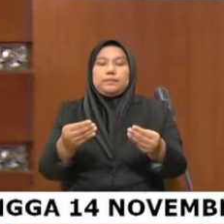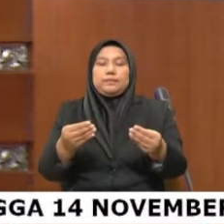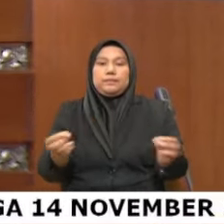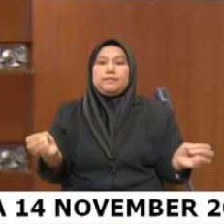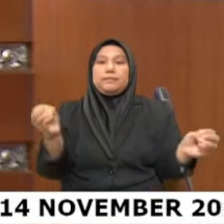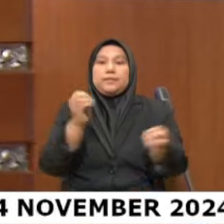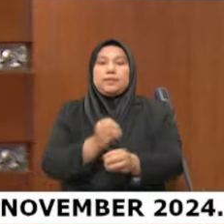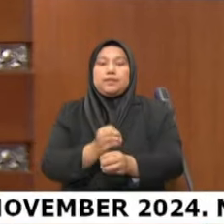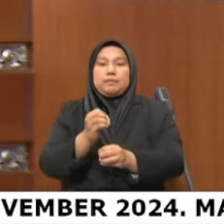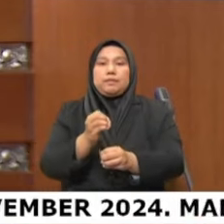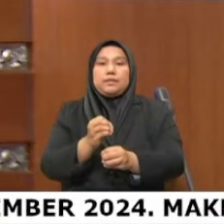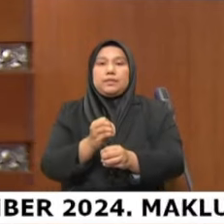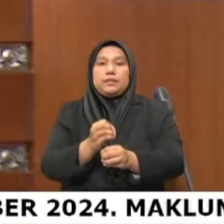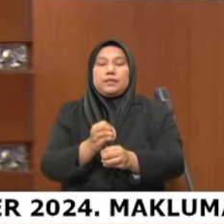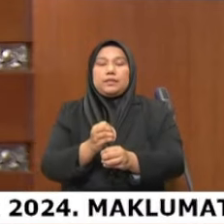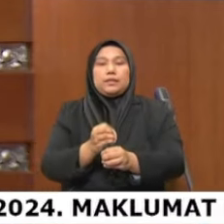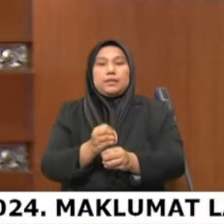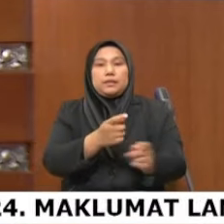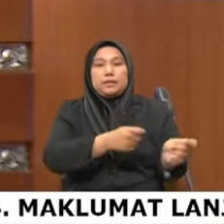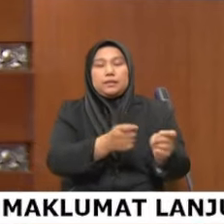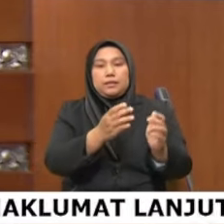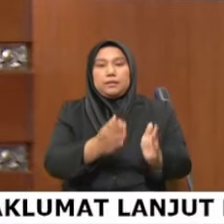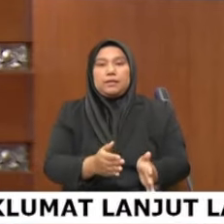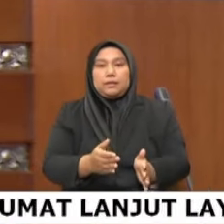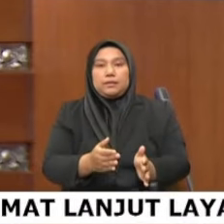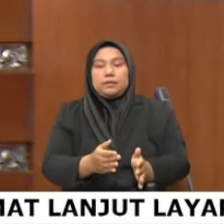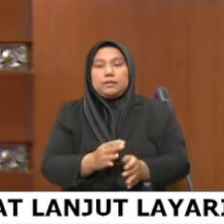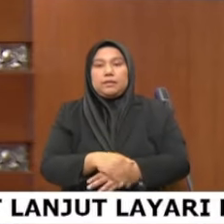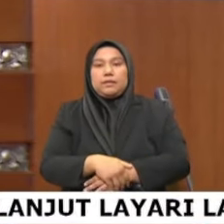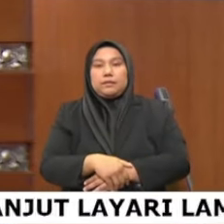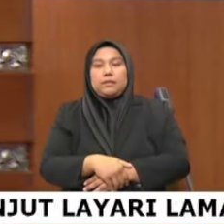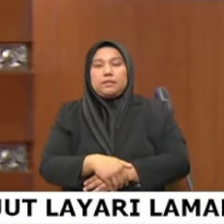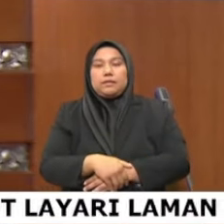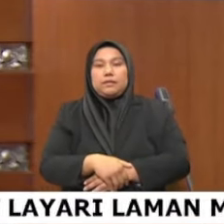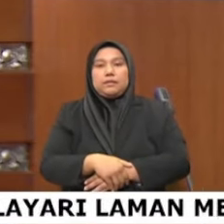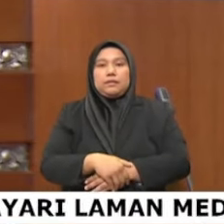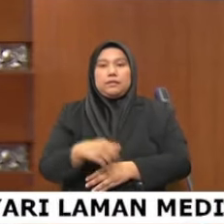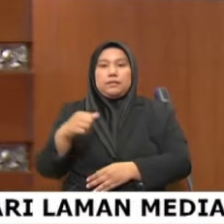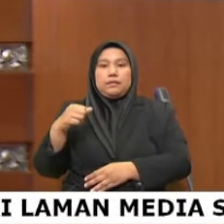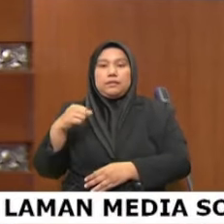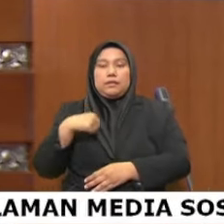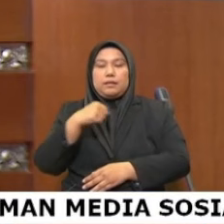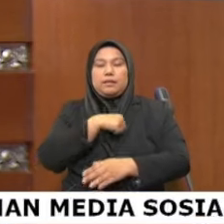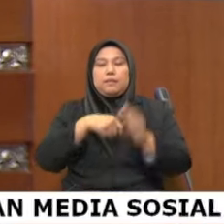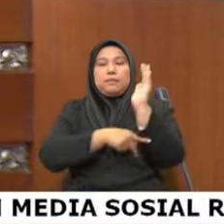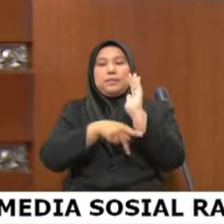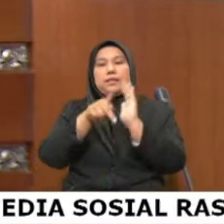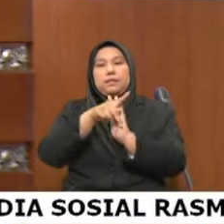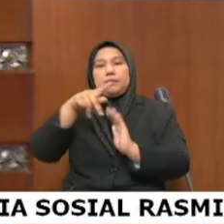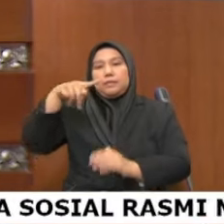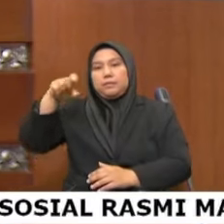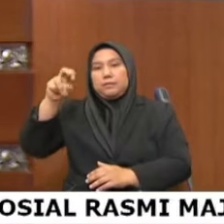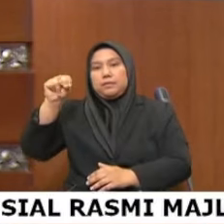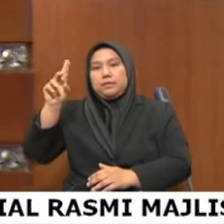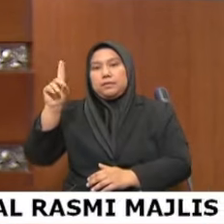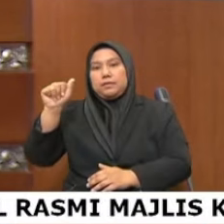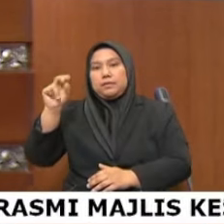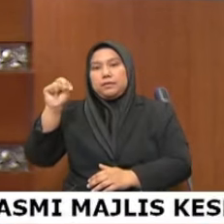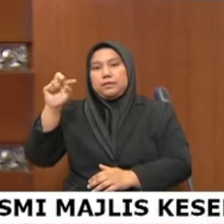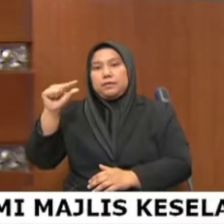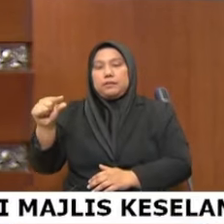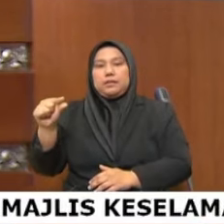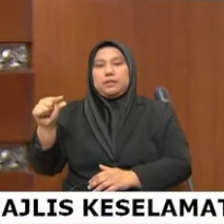Sri Speaker untuk merujukkan ahli Parlimen Pendang ke Jawatan Kuasa Hak